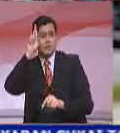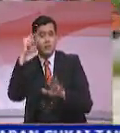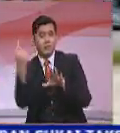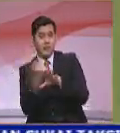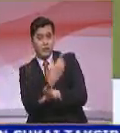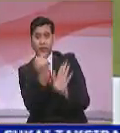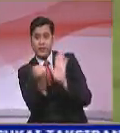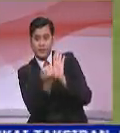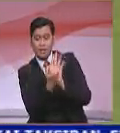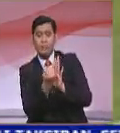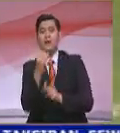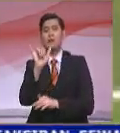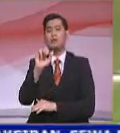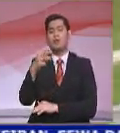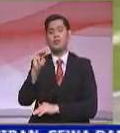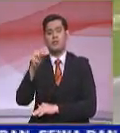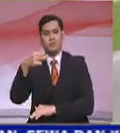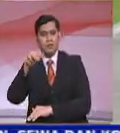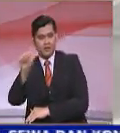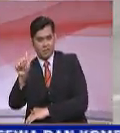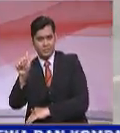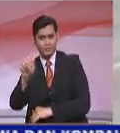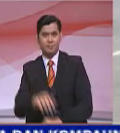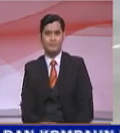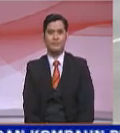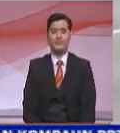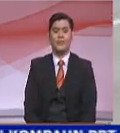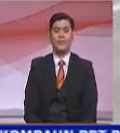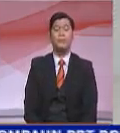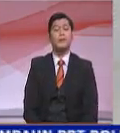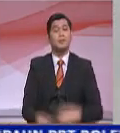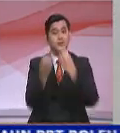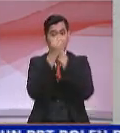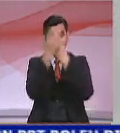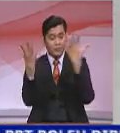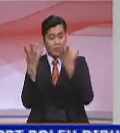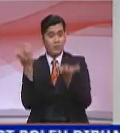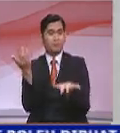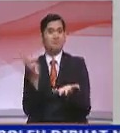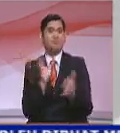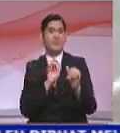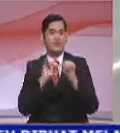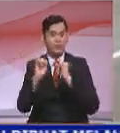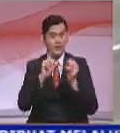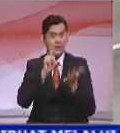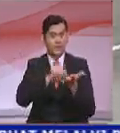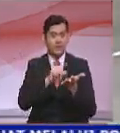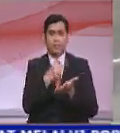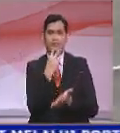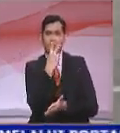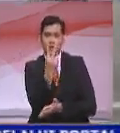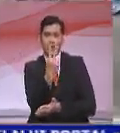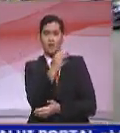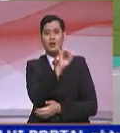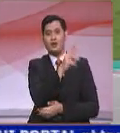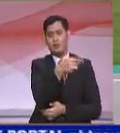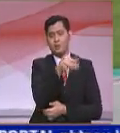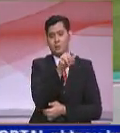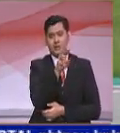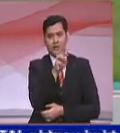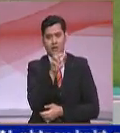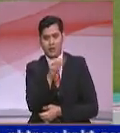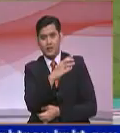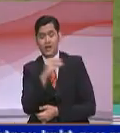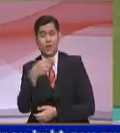tak bergera itu disahkan principle pasukan babi Fahri dalam satu kenyataan media setelah melihat dominasi Honda dan Yamaha selama